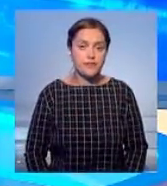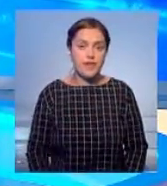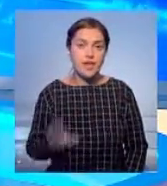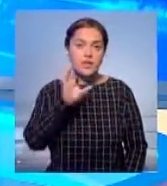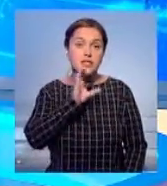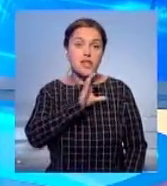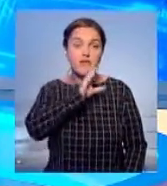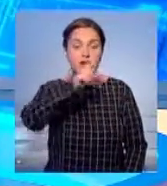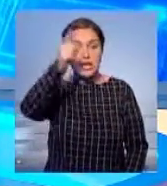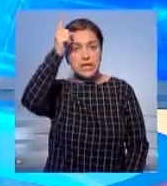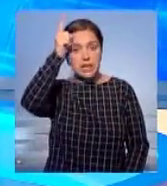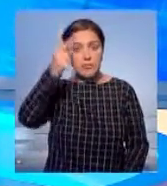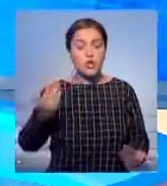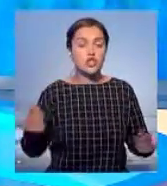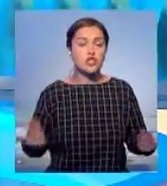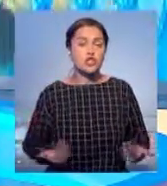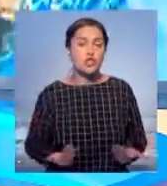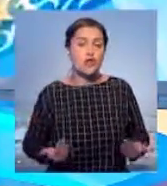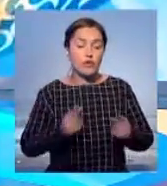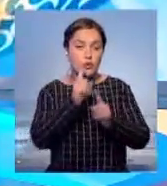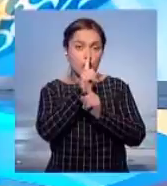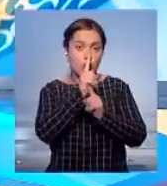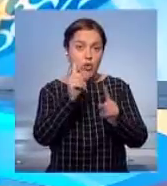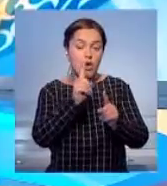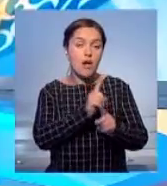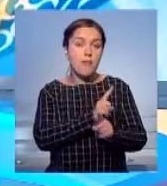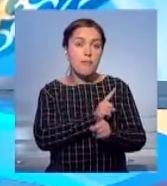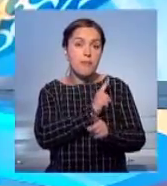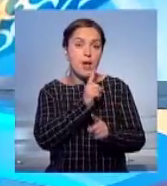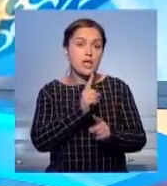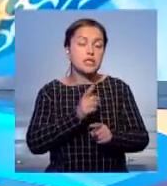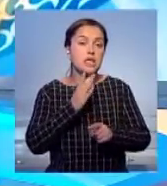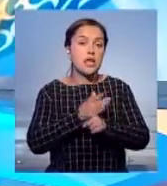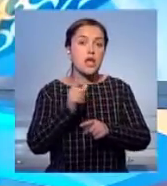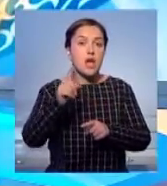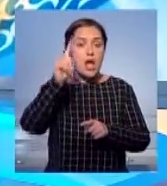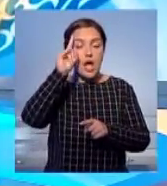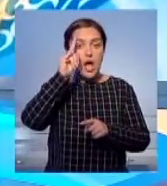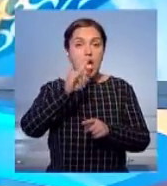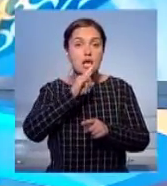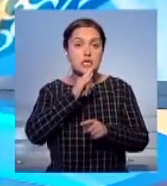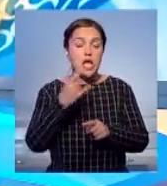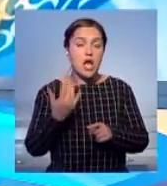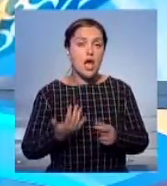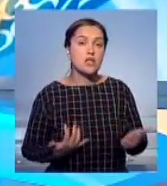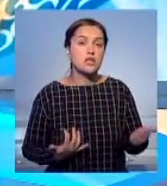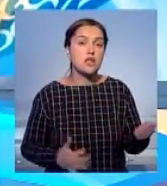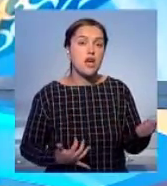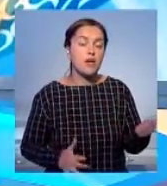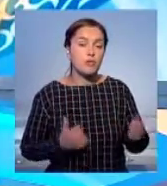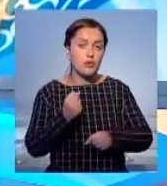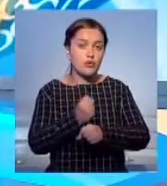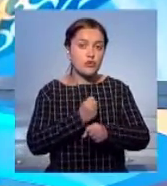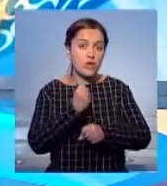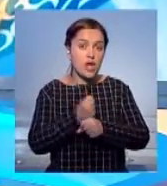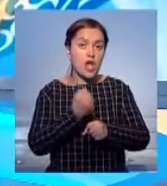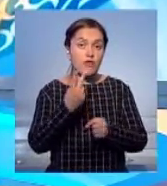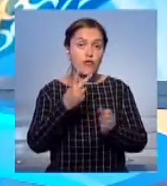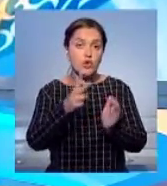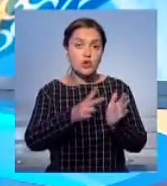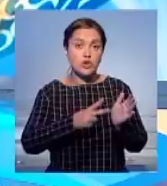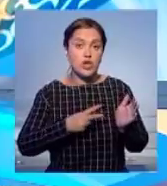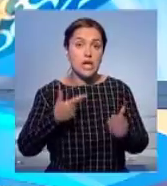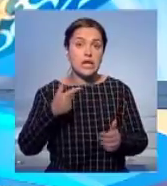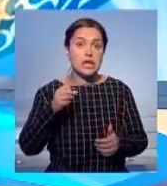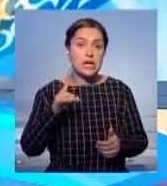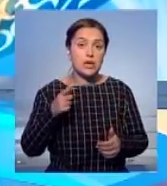На севере Германии живет уникальный мастер. Он изготавливает самый популярный казахский инструмент – дамбру. Создает двухструнный